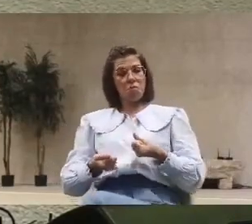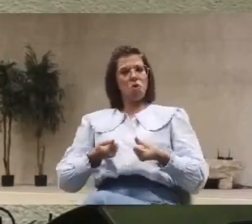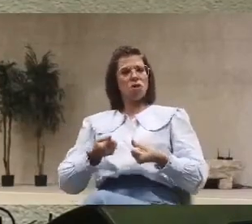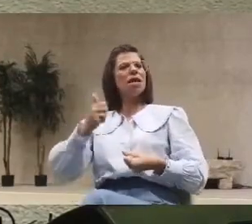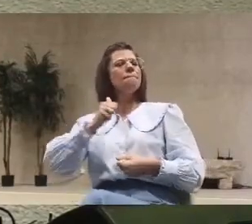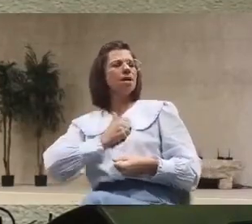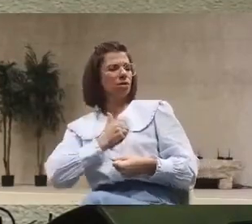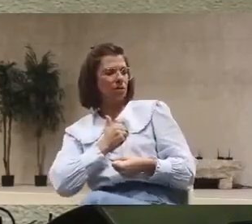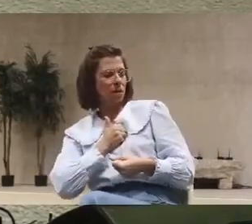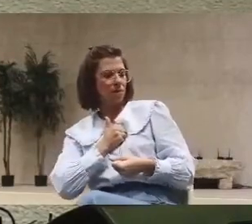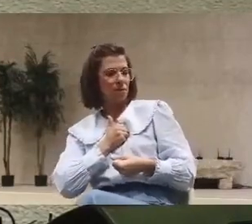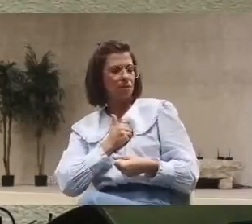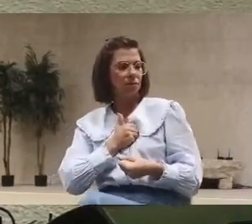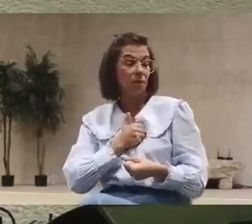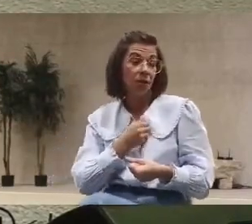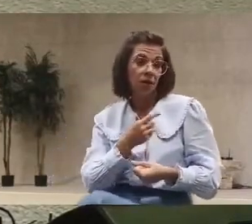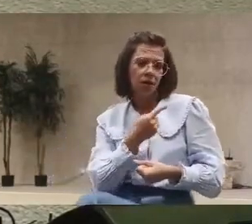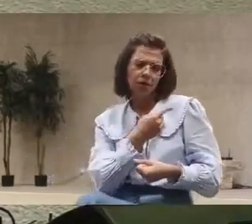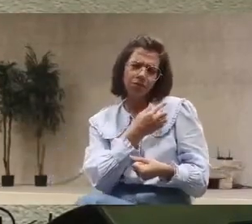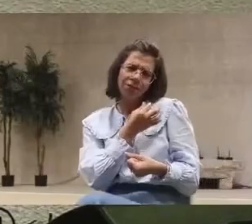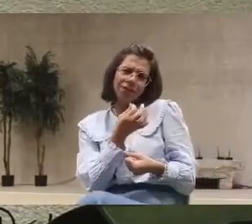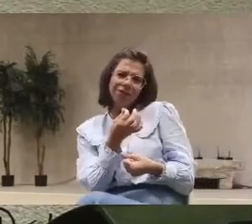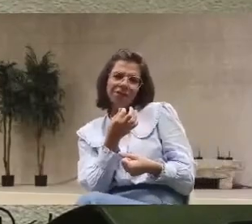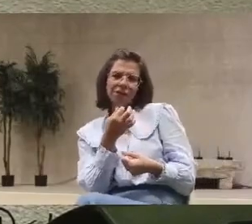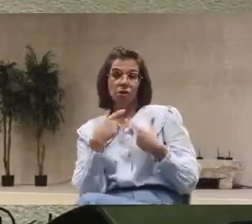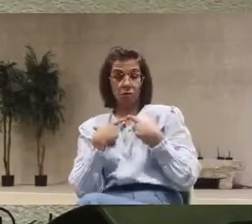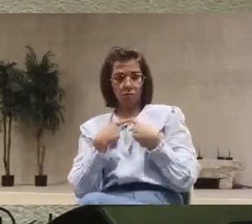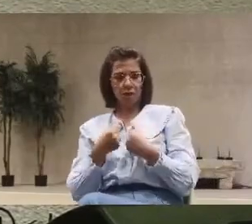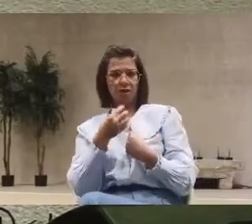Et je lui ai garanti, faites l'expérience,